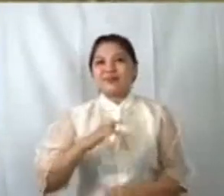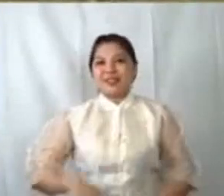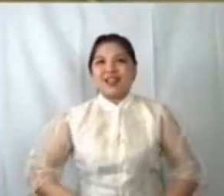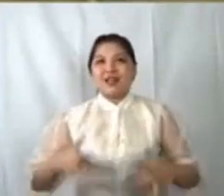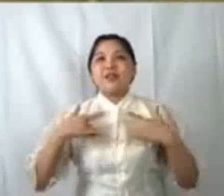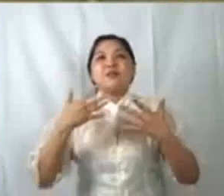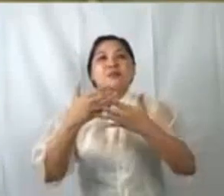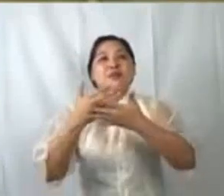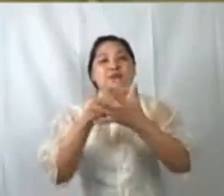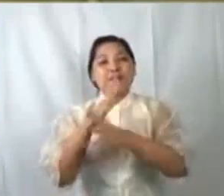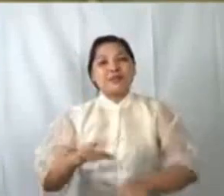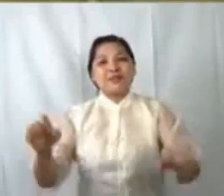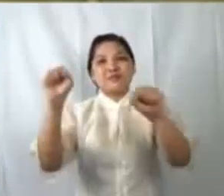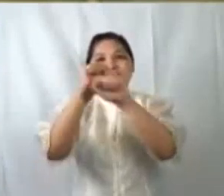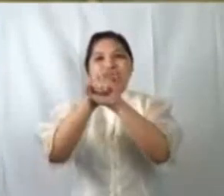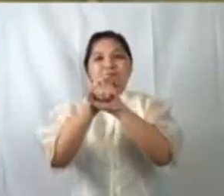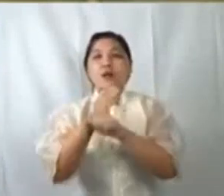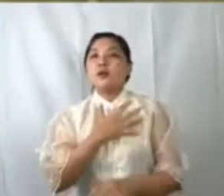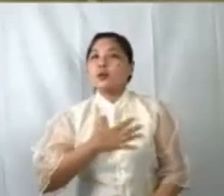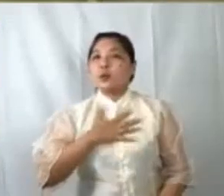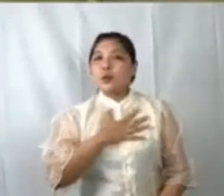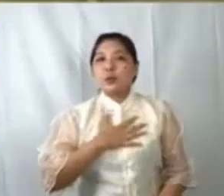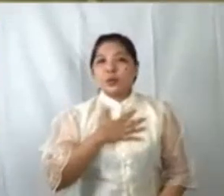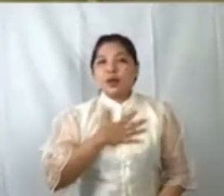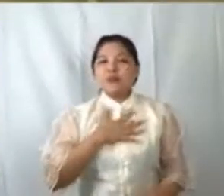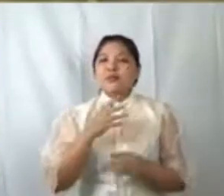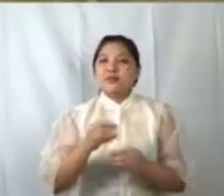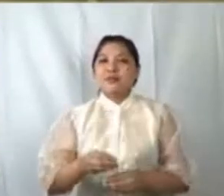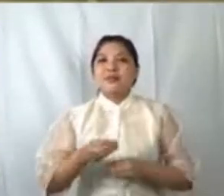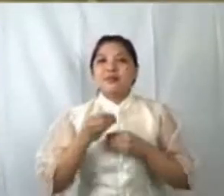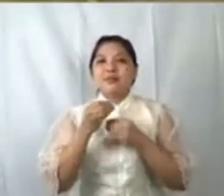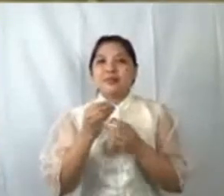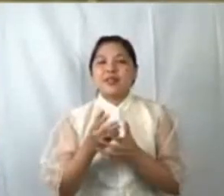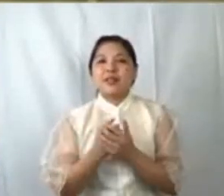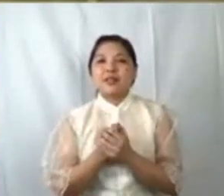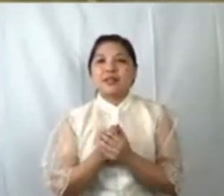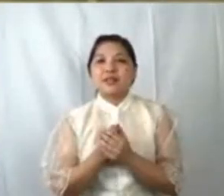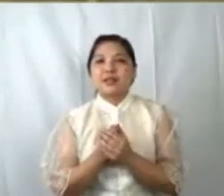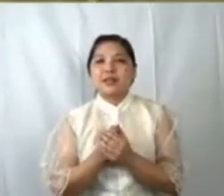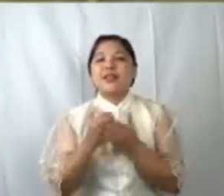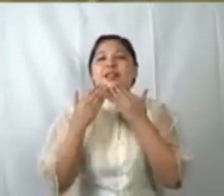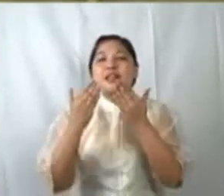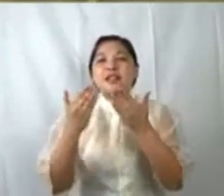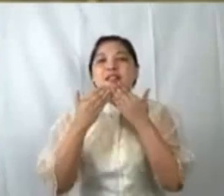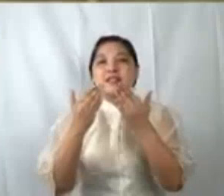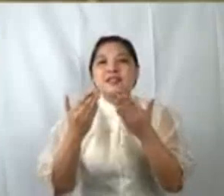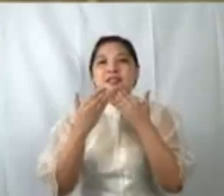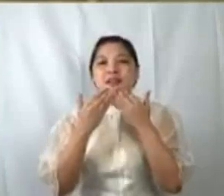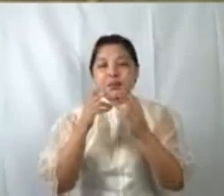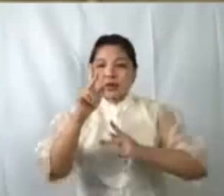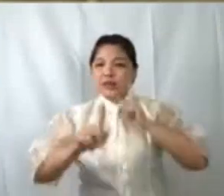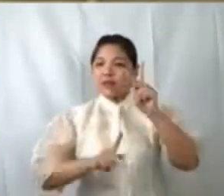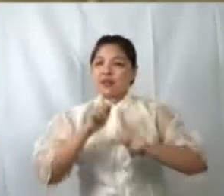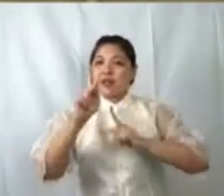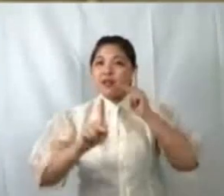Bago po tayo magtapos, nais po namin bigyang pugay at taus-pusong pasalamatan ang